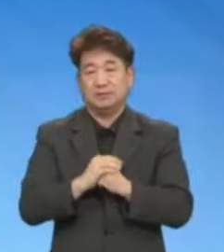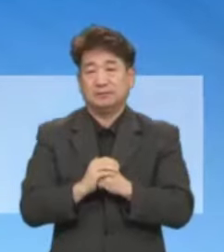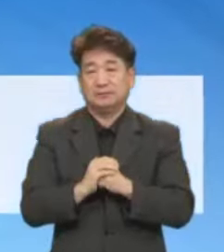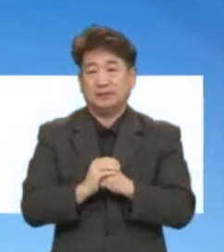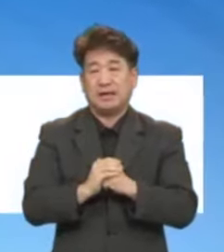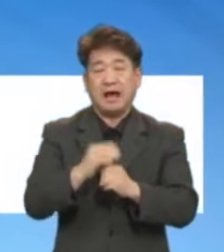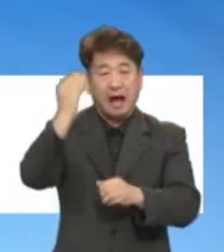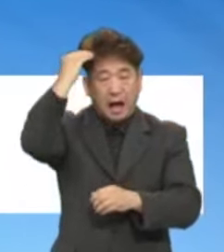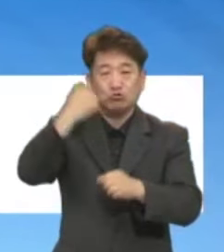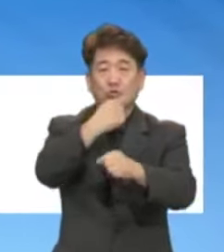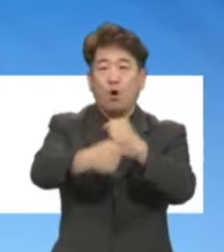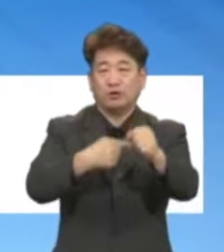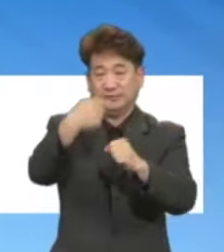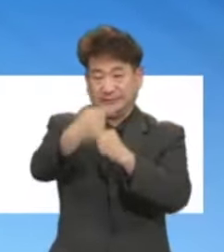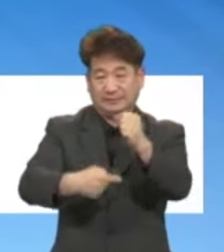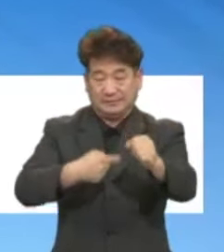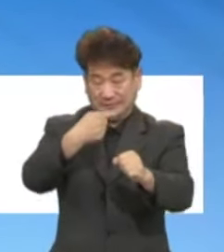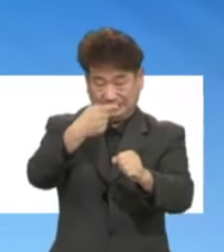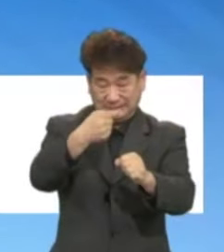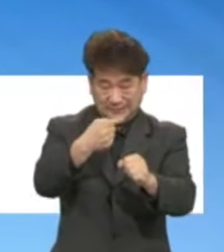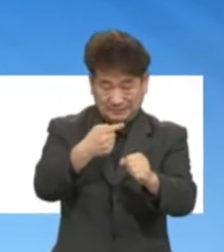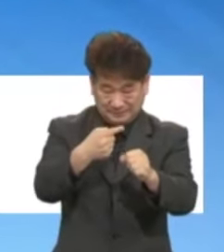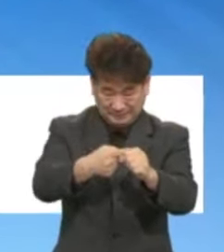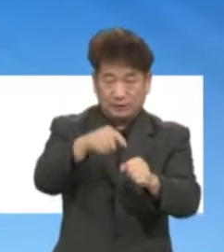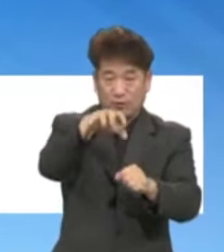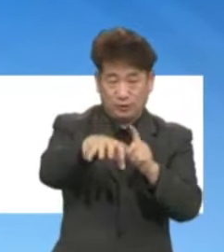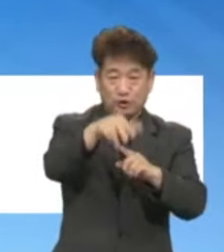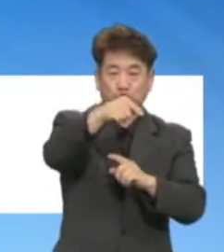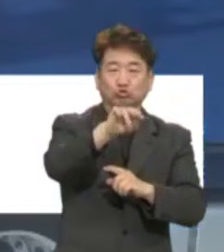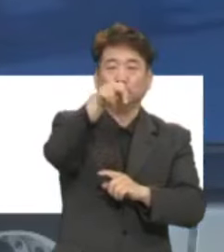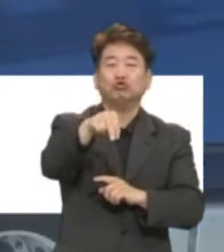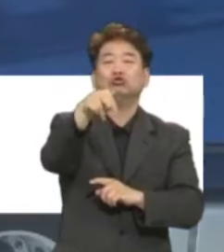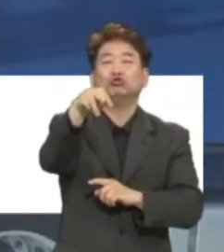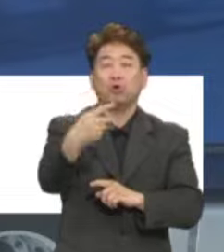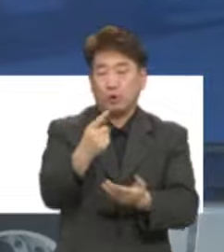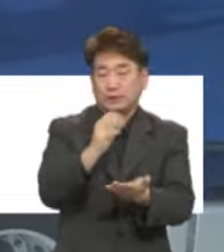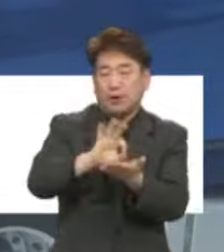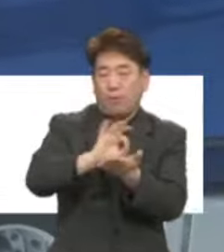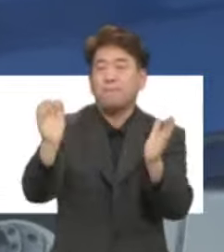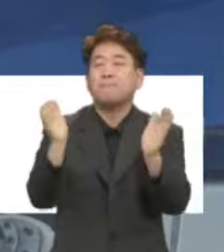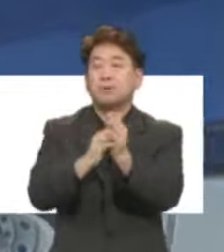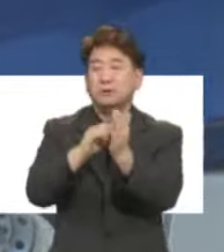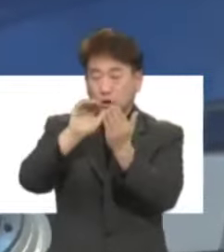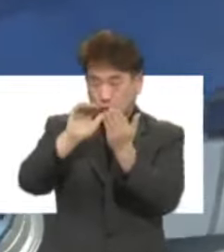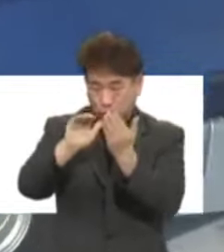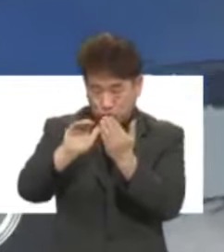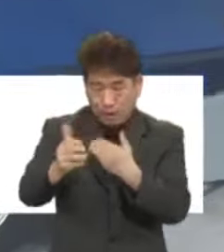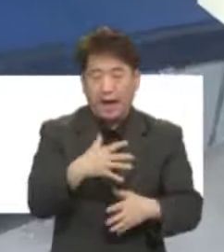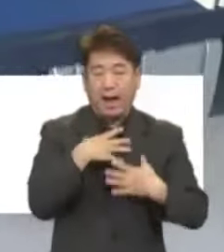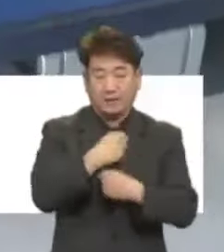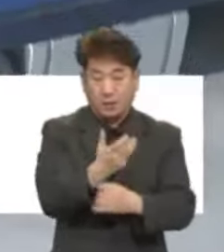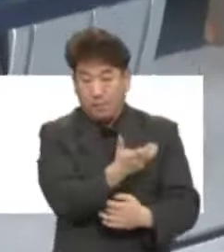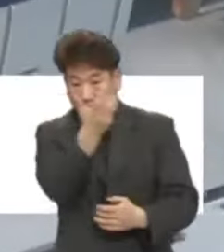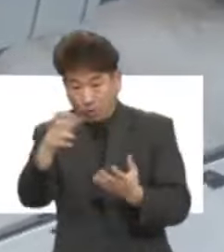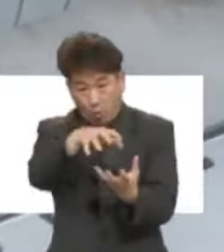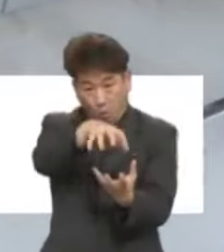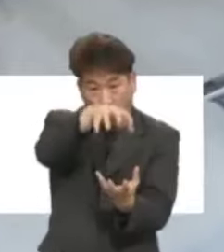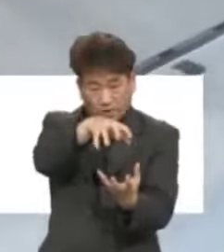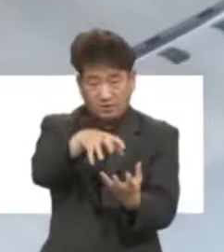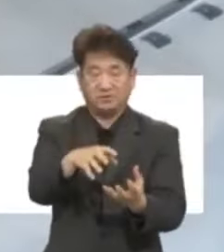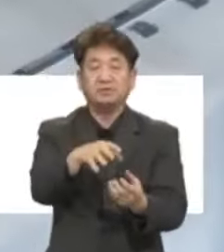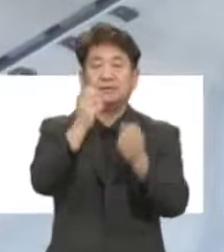한국 원자 연구원이 중수로 사용 후 해결을 안전하게 운반할 수 있는 대용량 운반 용기를 개발했습니다 연구원 측은